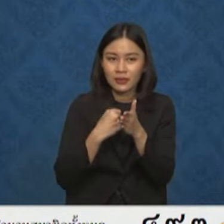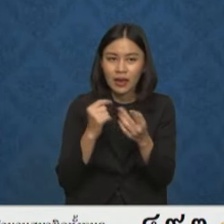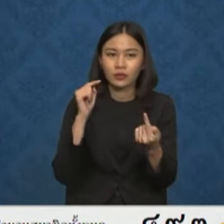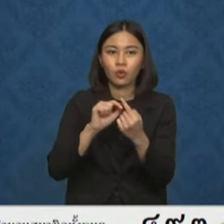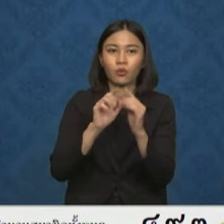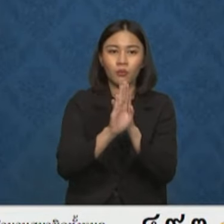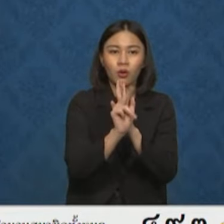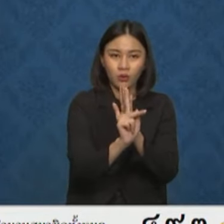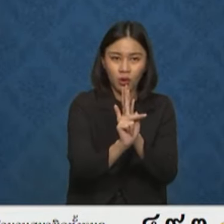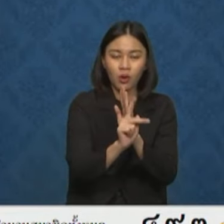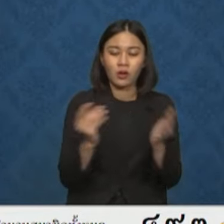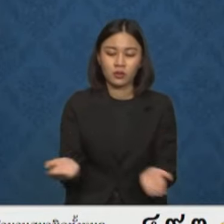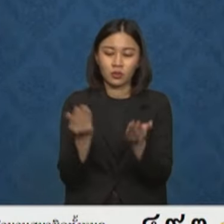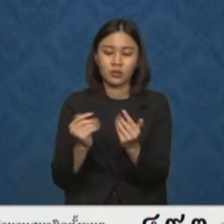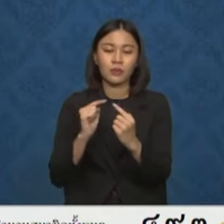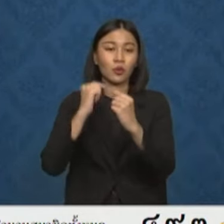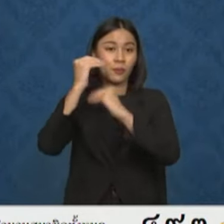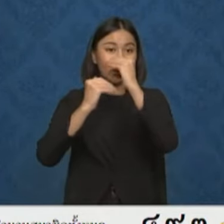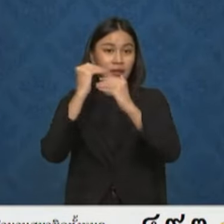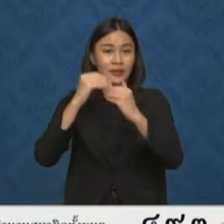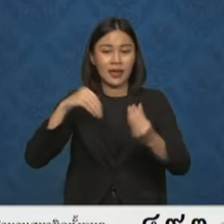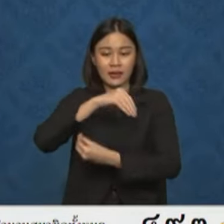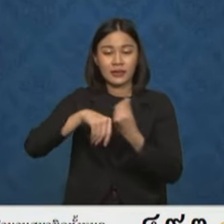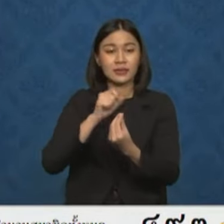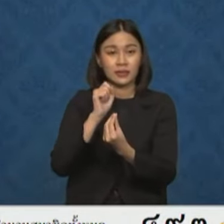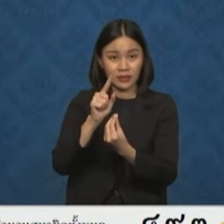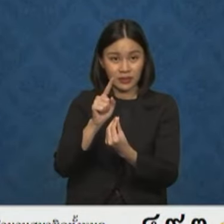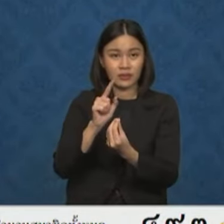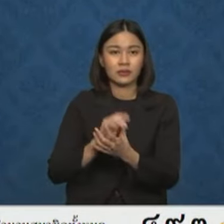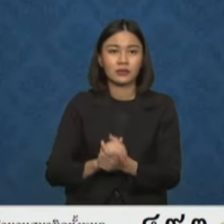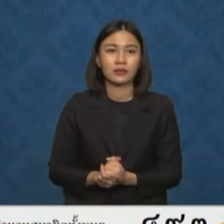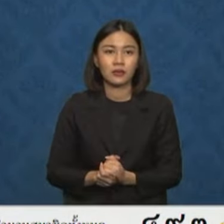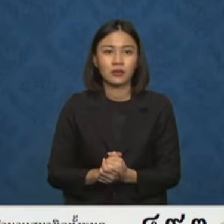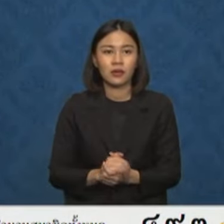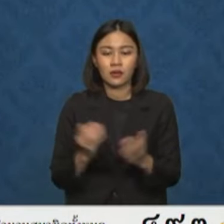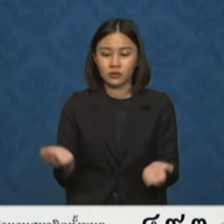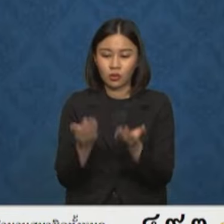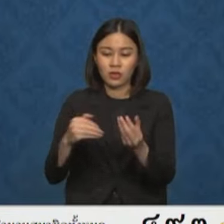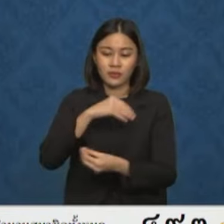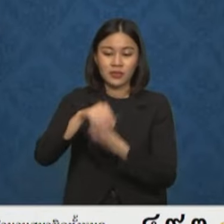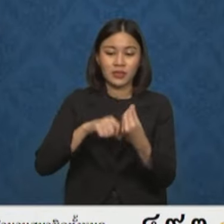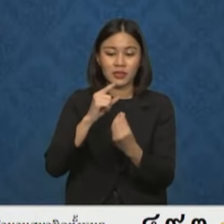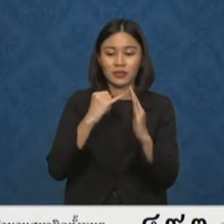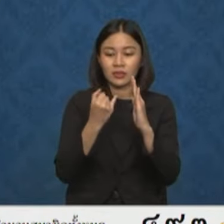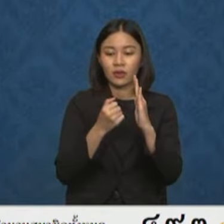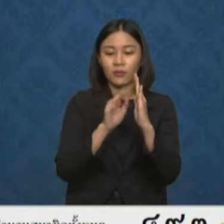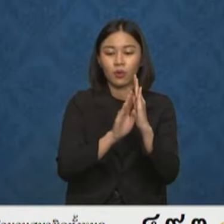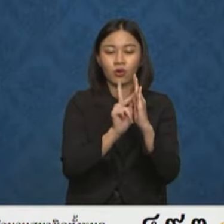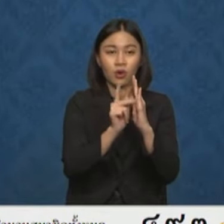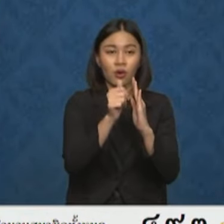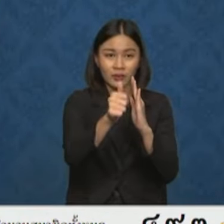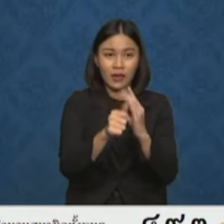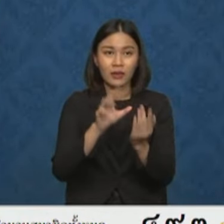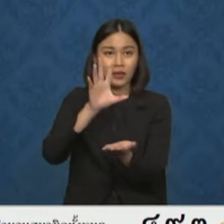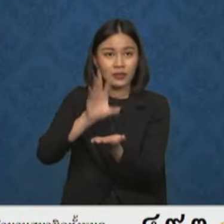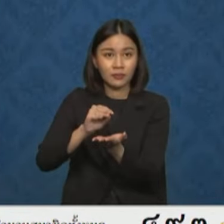กเด่งวนรวมทั้งส่เสิมเศรษกิภัใจัหวบึการด้วยครับโดย